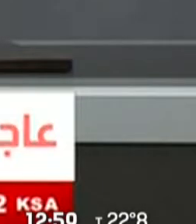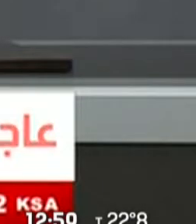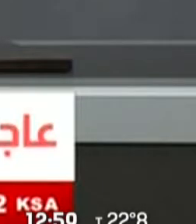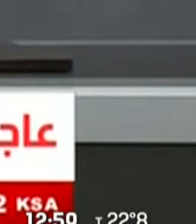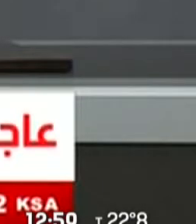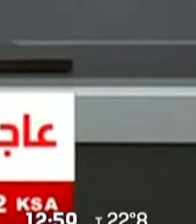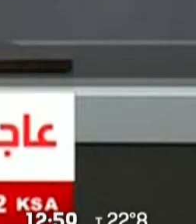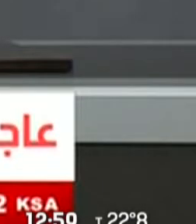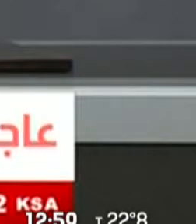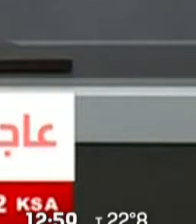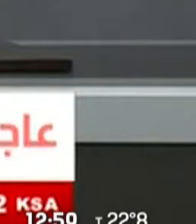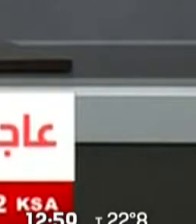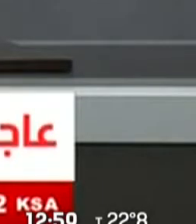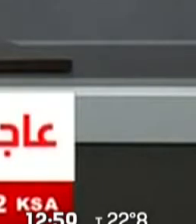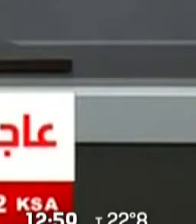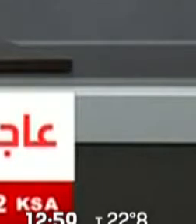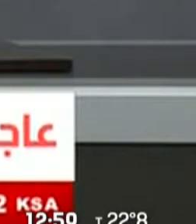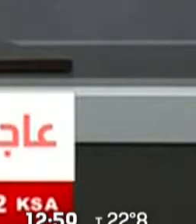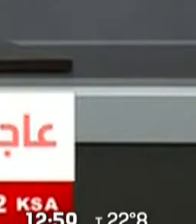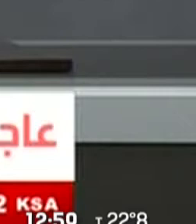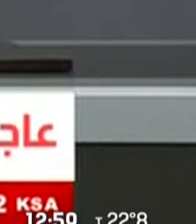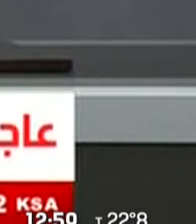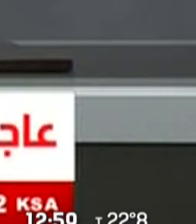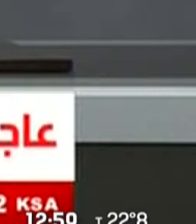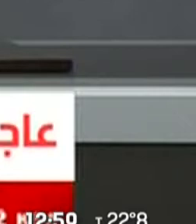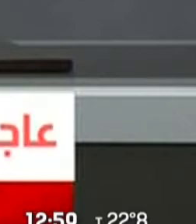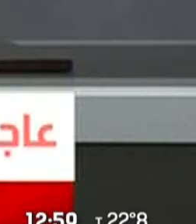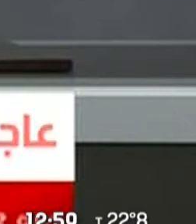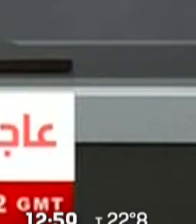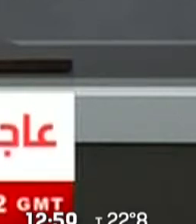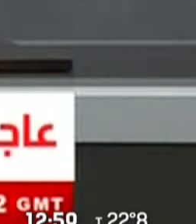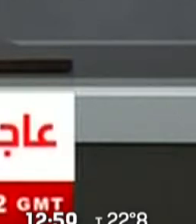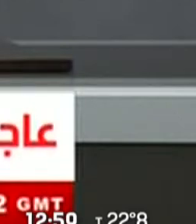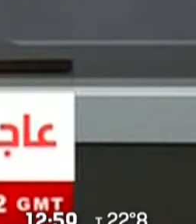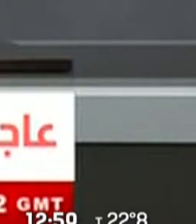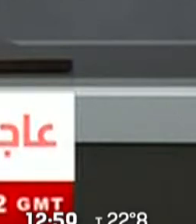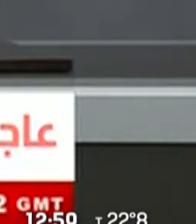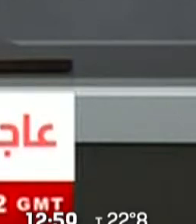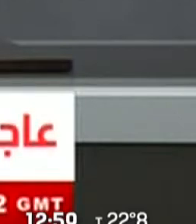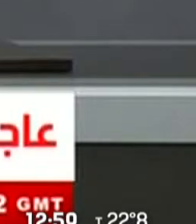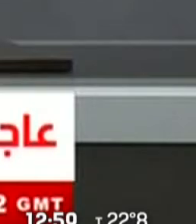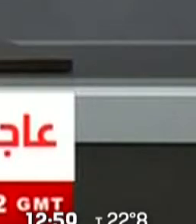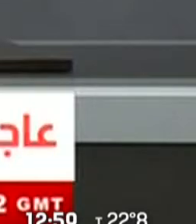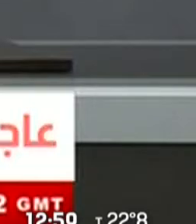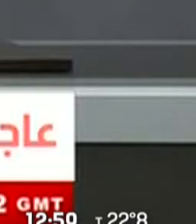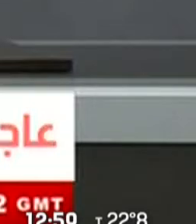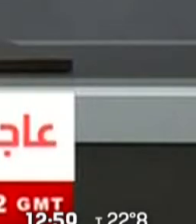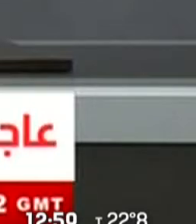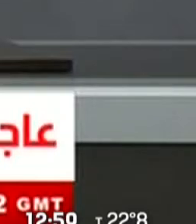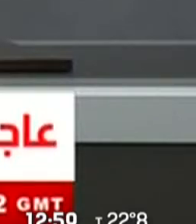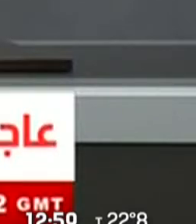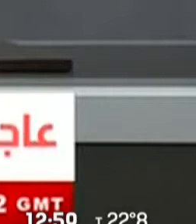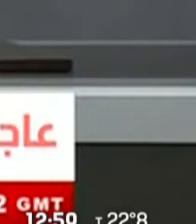عليكم في البحرين واليمن فسترد عليكم في كل أجزاء من أجزاء أمتنا